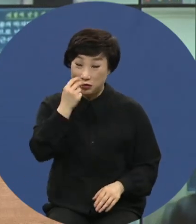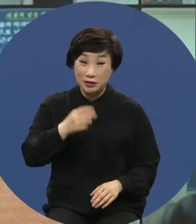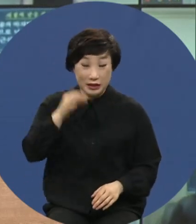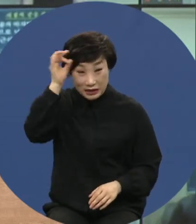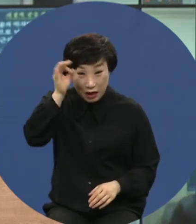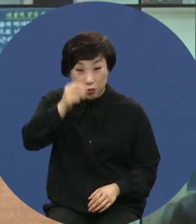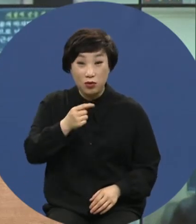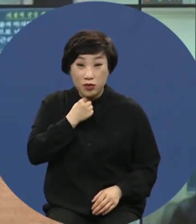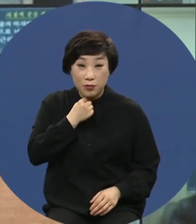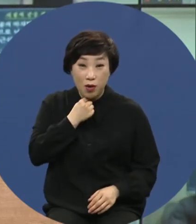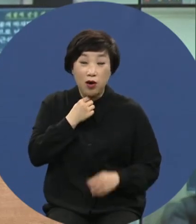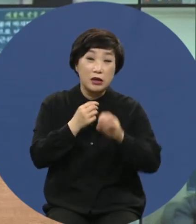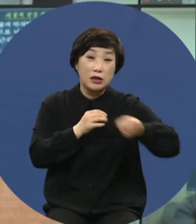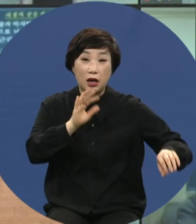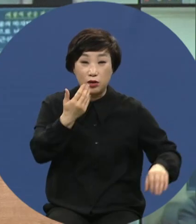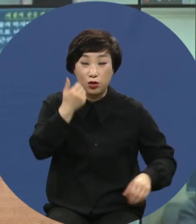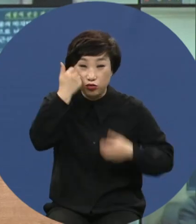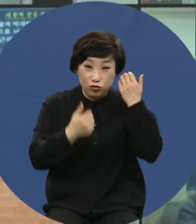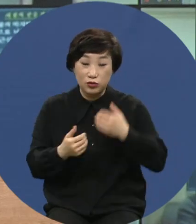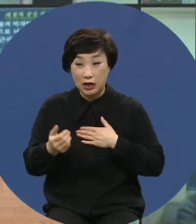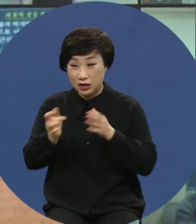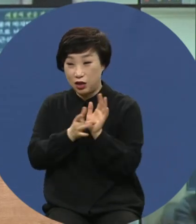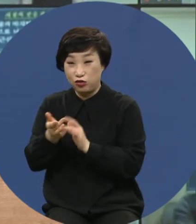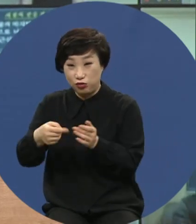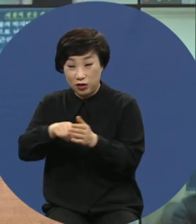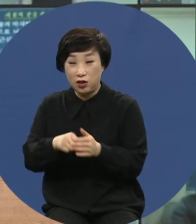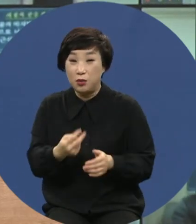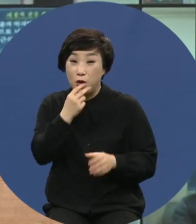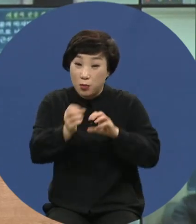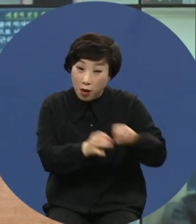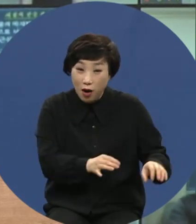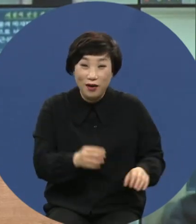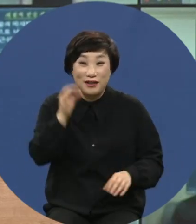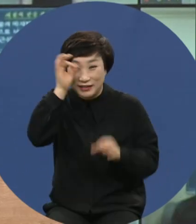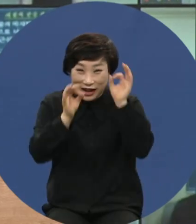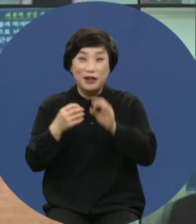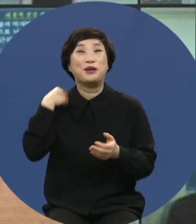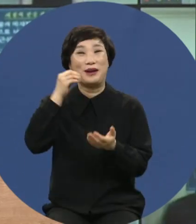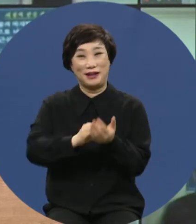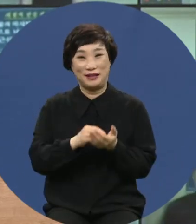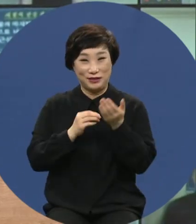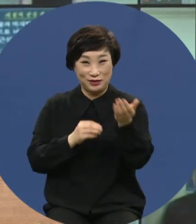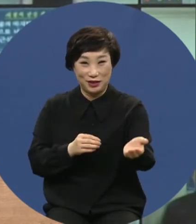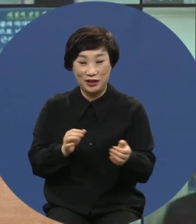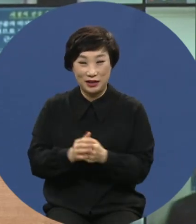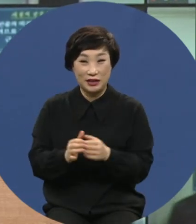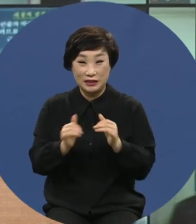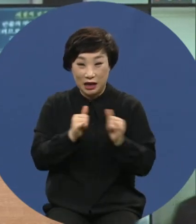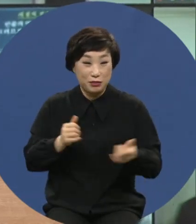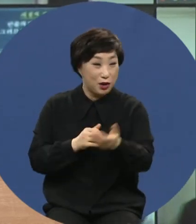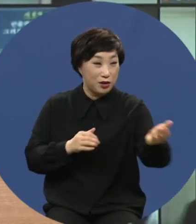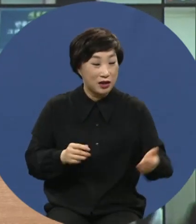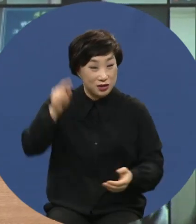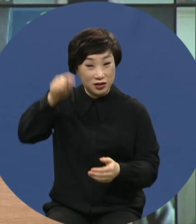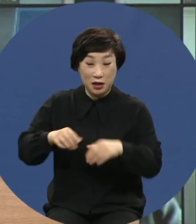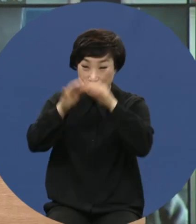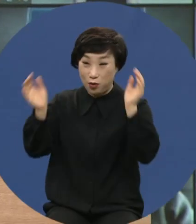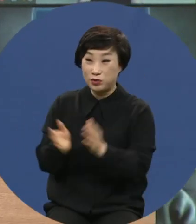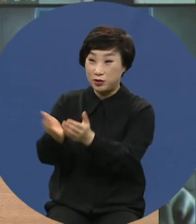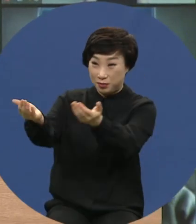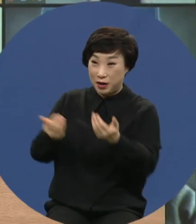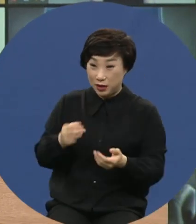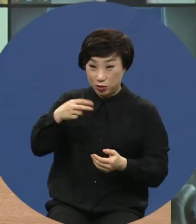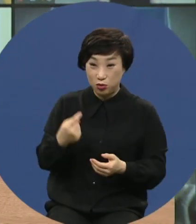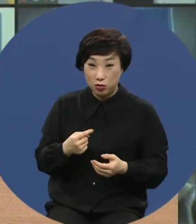잃을 것이요 누구든지 나를 위해서 제 목숨을 잃으면 찾으리라. 사람이 만일 온 천하를 얻고도 제